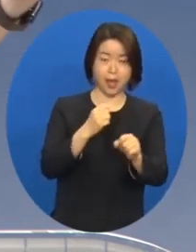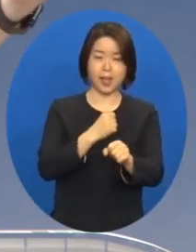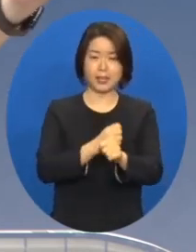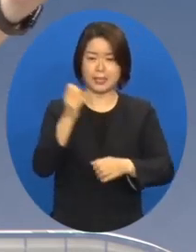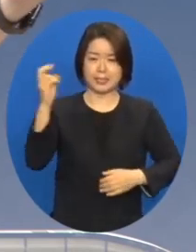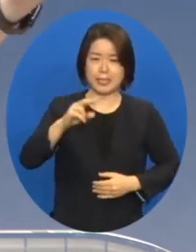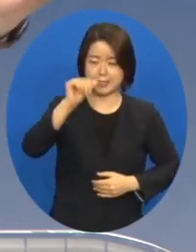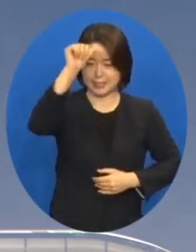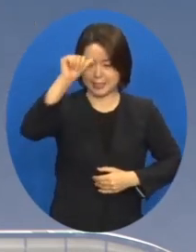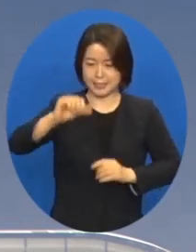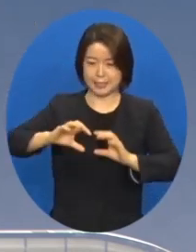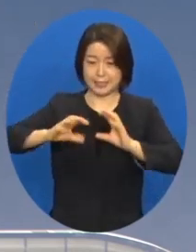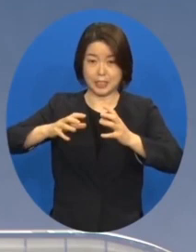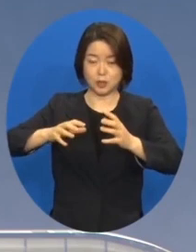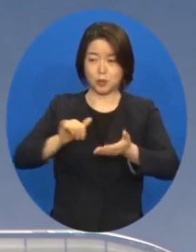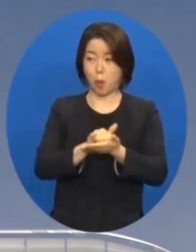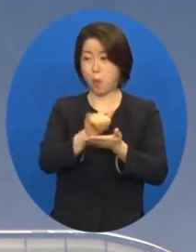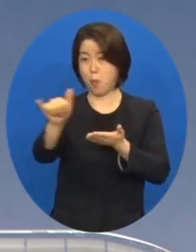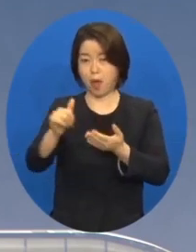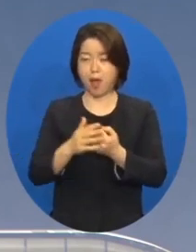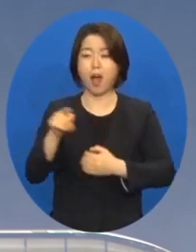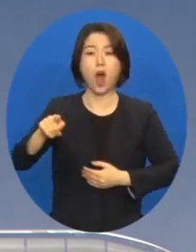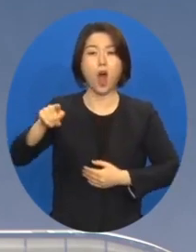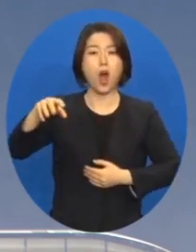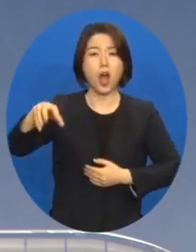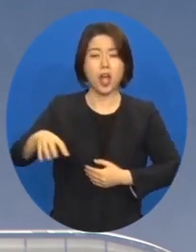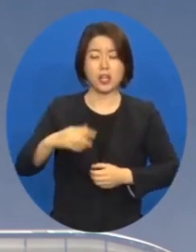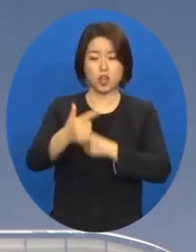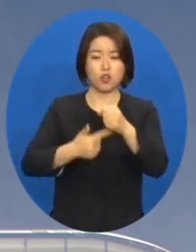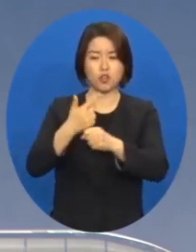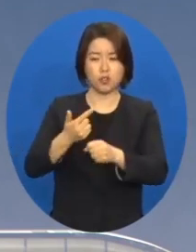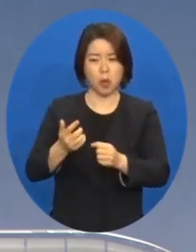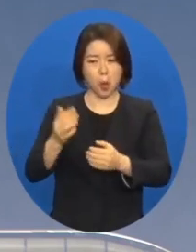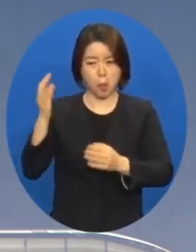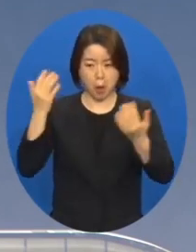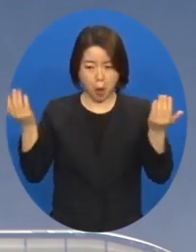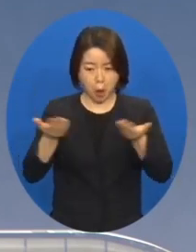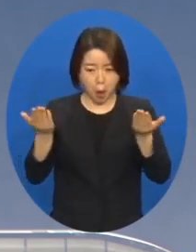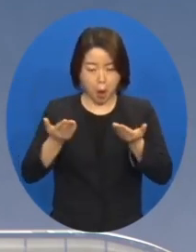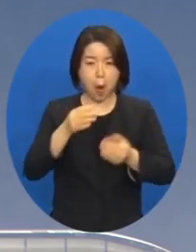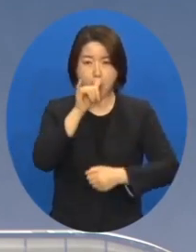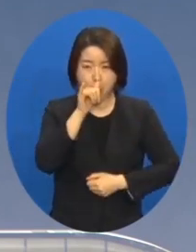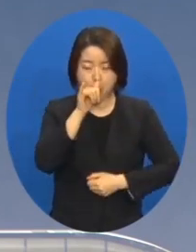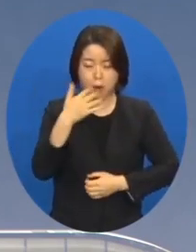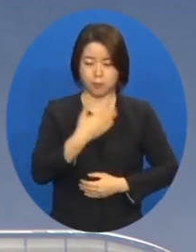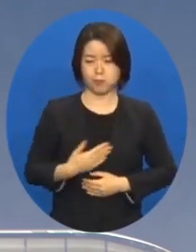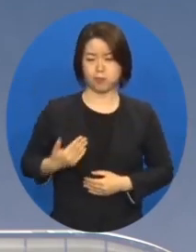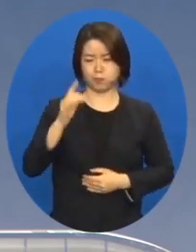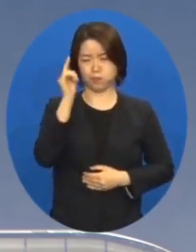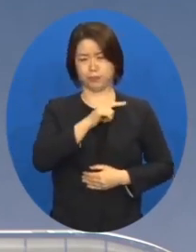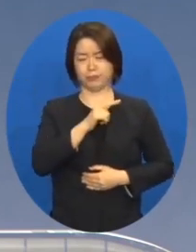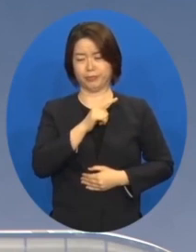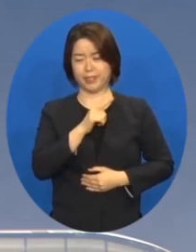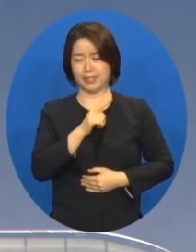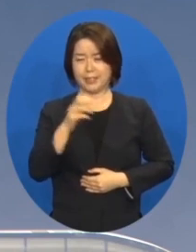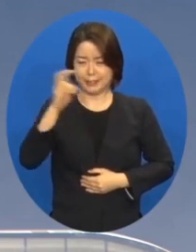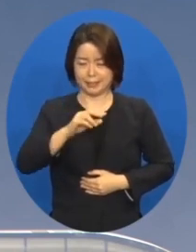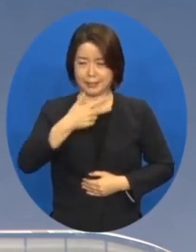인도로 갔습니다. 인도에서 6년을 사역을 하다가 또 몸이 안 좋아서 다시 영국으로 돌아와서 몸을